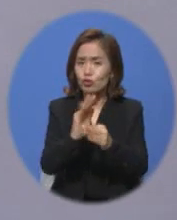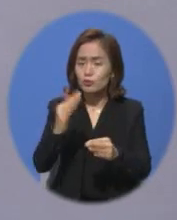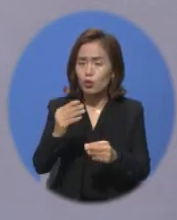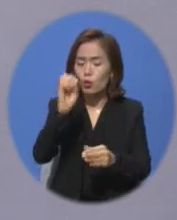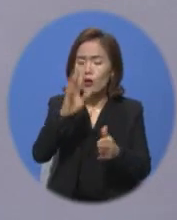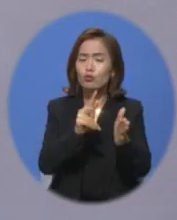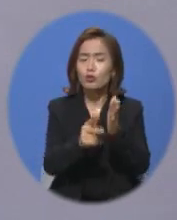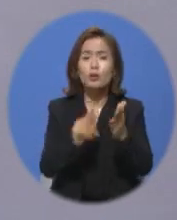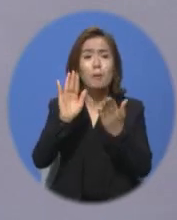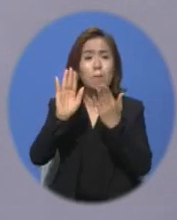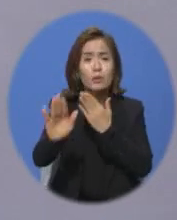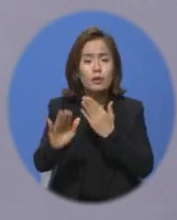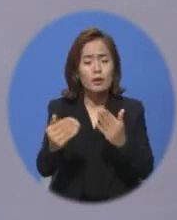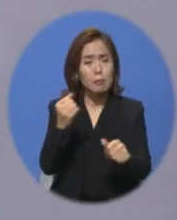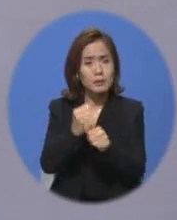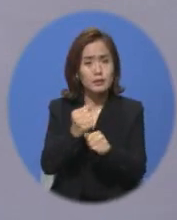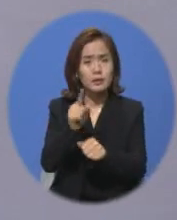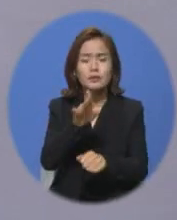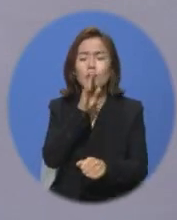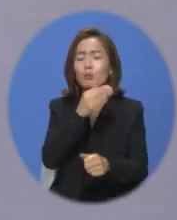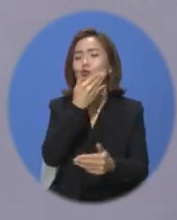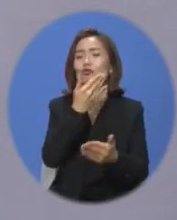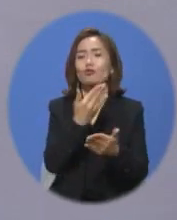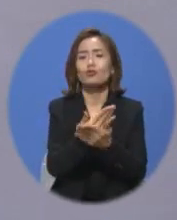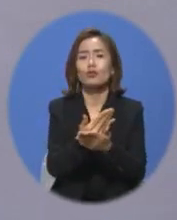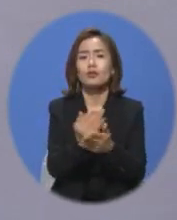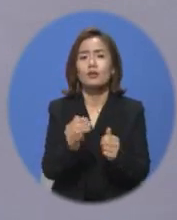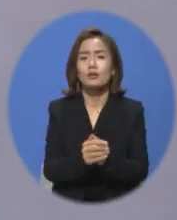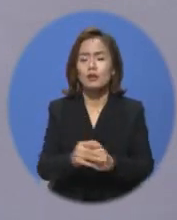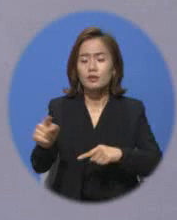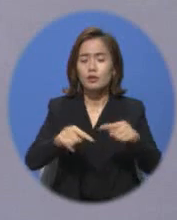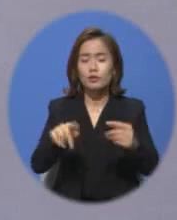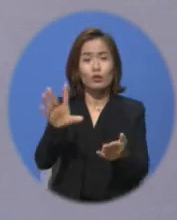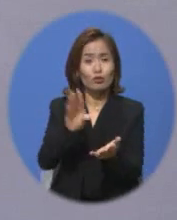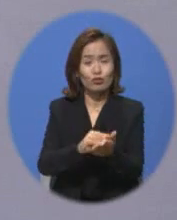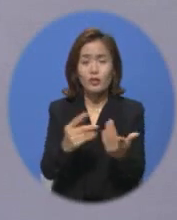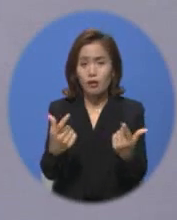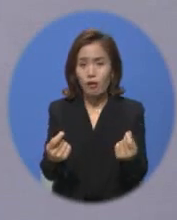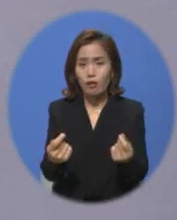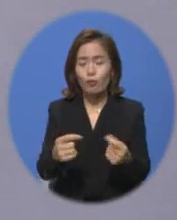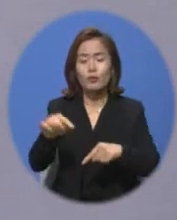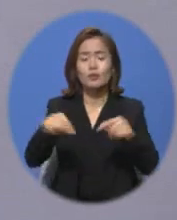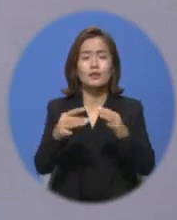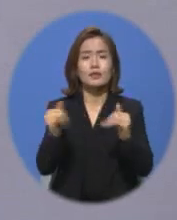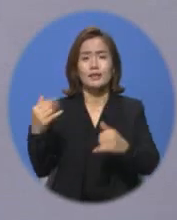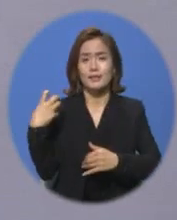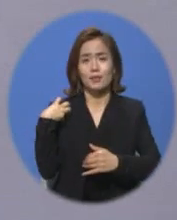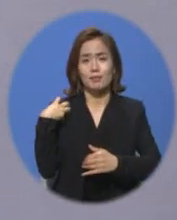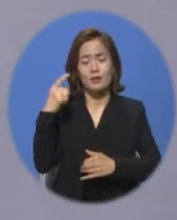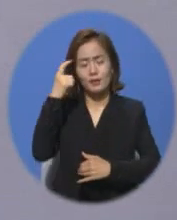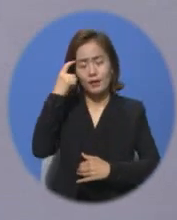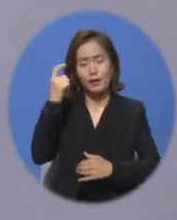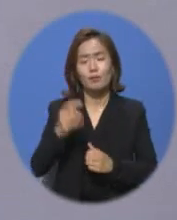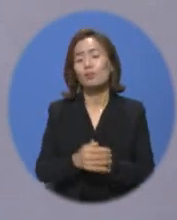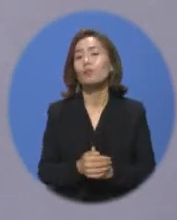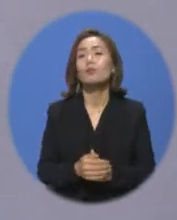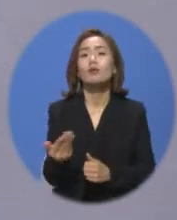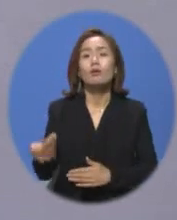도시발전의핵심축이될수있도록하는것이매우 중요한정치적 과제이자정치인의의무라고생각합니다.